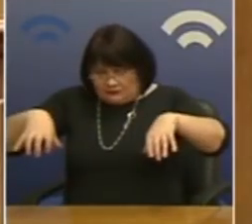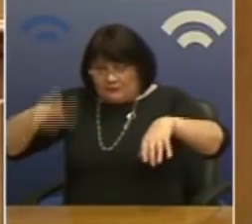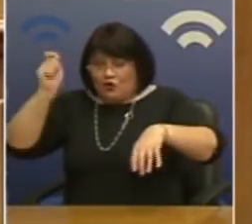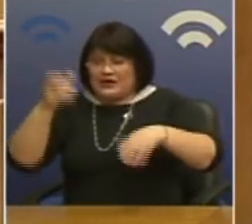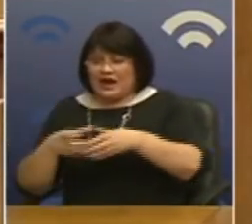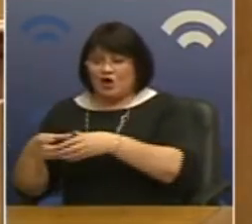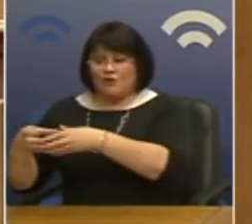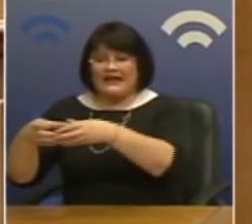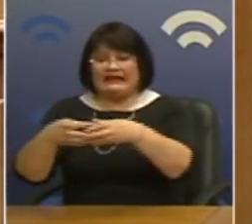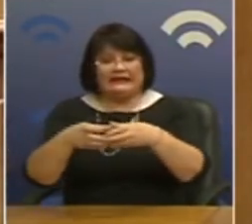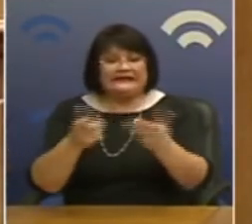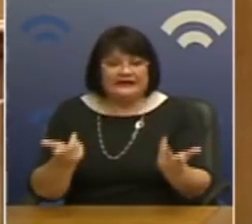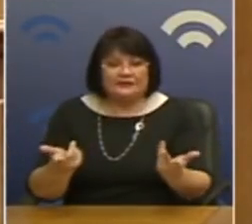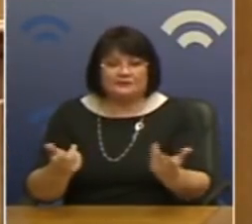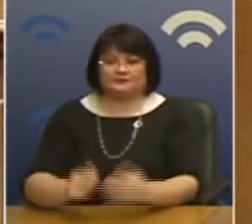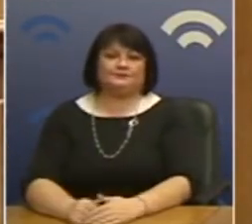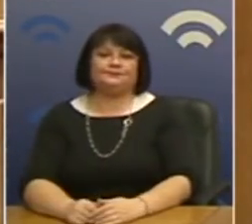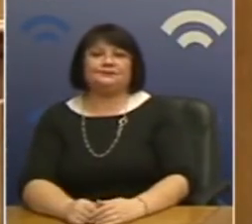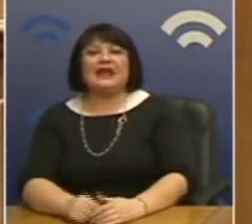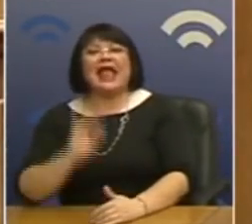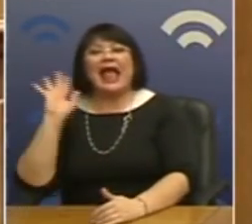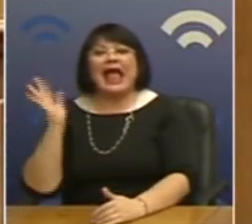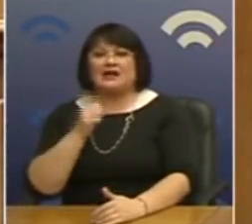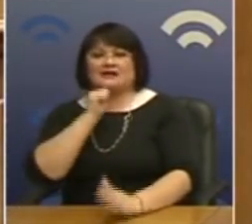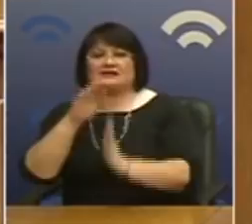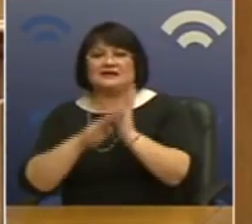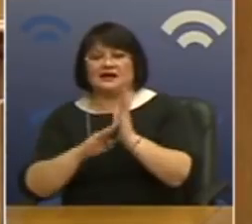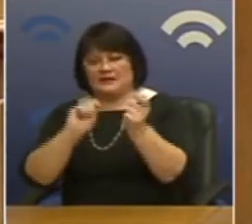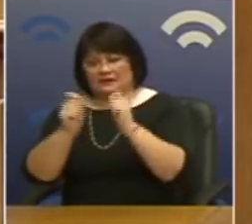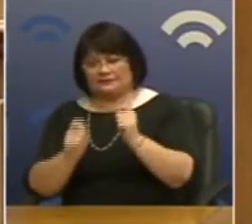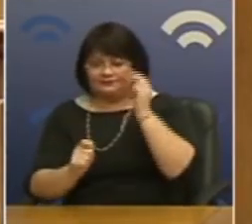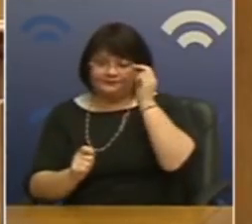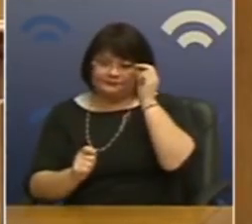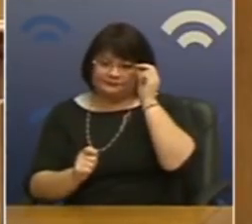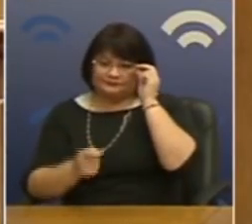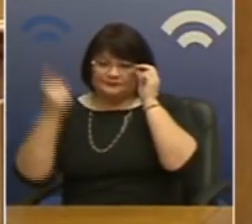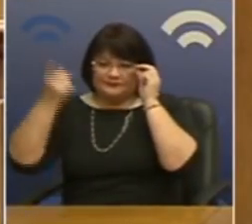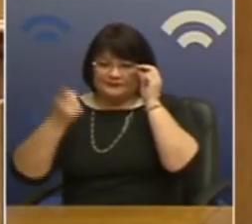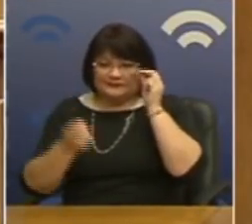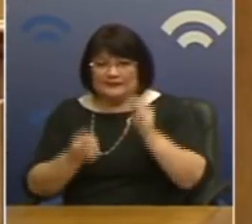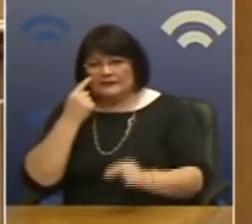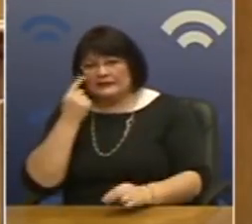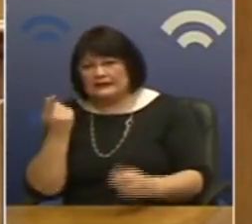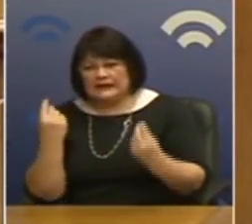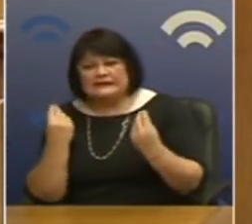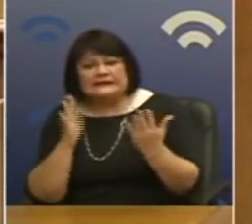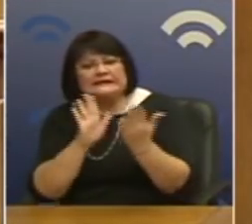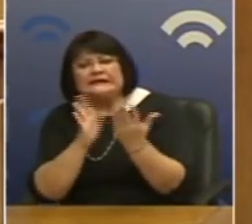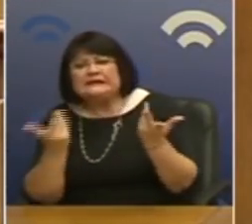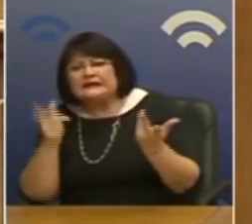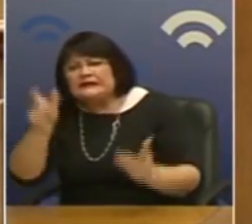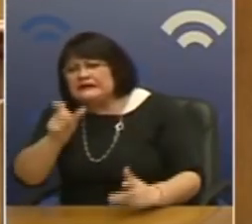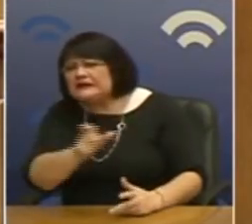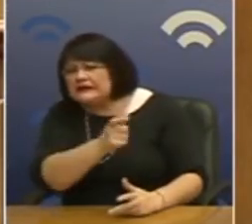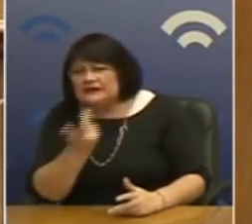κομμάτων. Και αν προσεγγίσουμε τη συνταγματική αναθεώρηση με αυτά τα κριτήρια, θα διαπιστώσουμε ότι